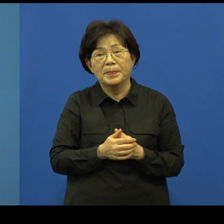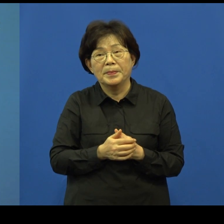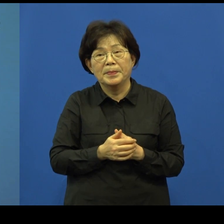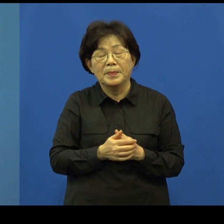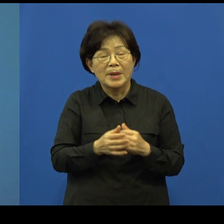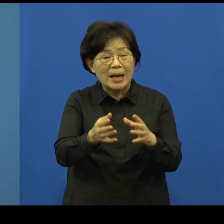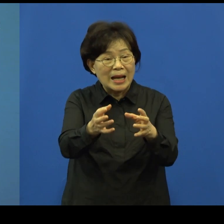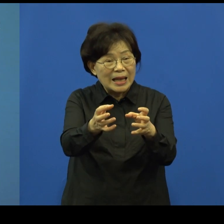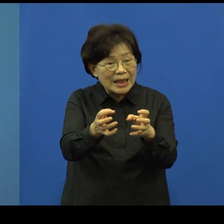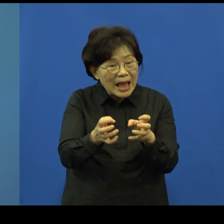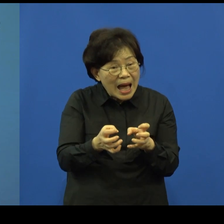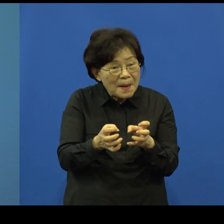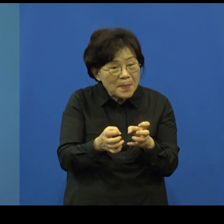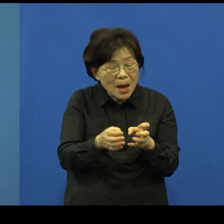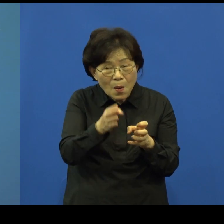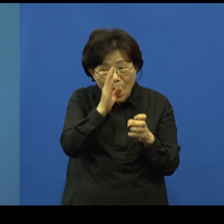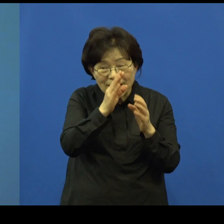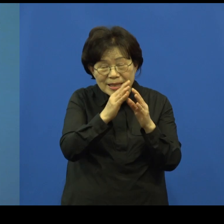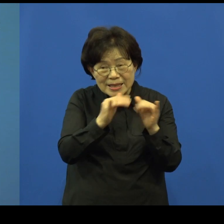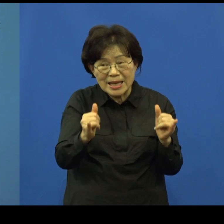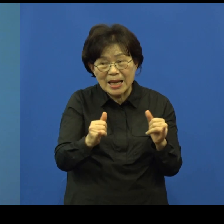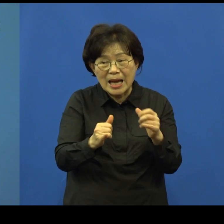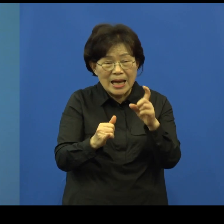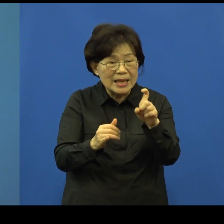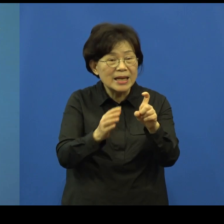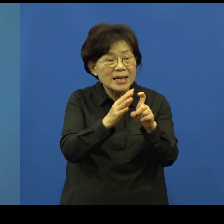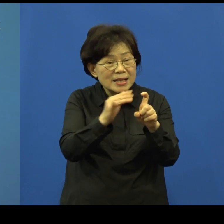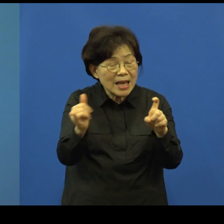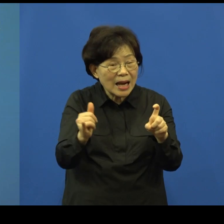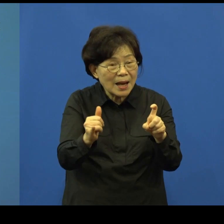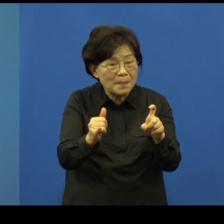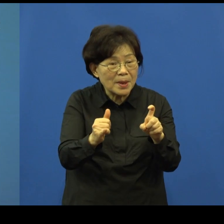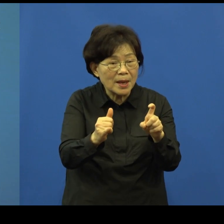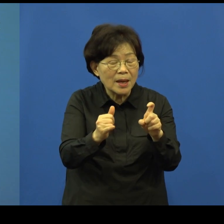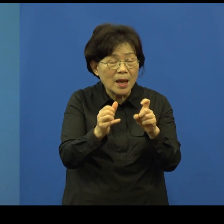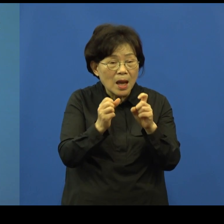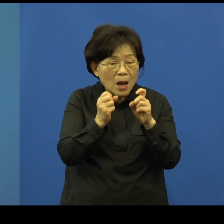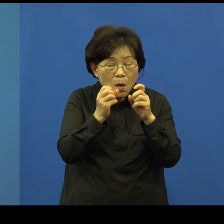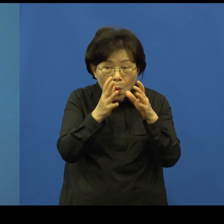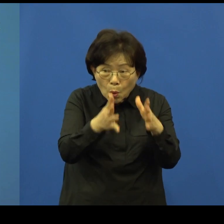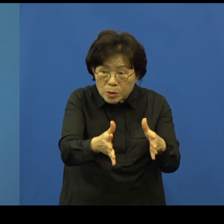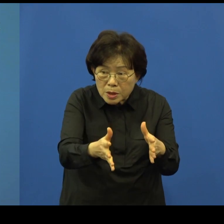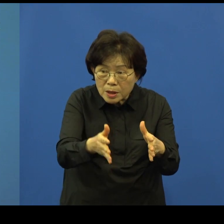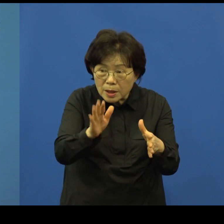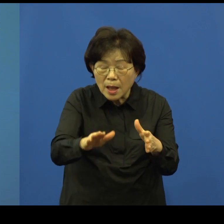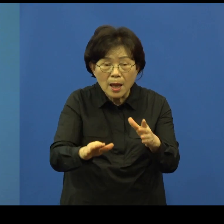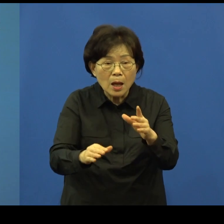나병 환자가 10명이 다 나음을 믿었는데 1명만 돌아왔죠?